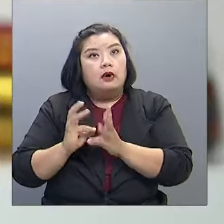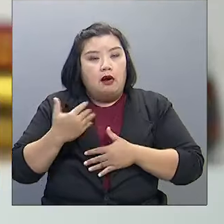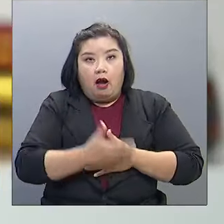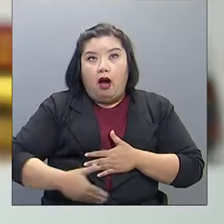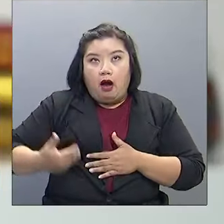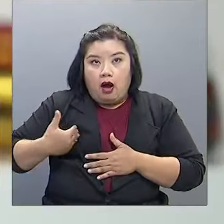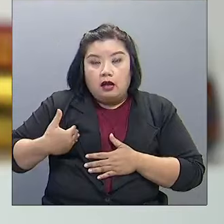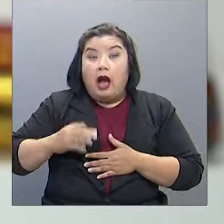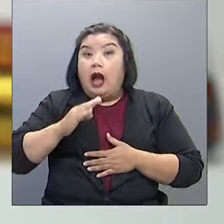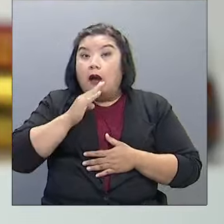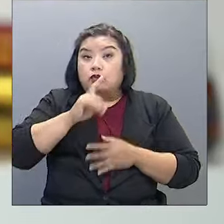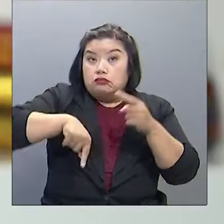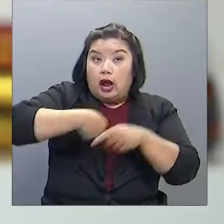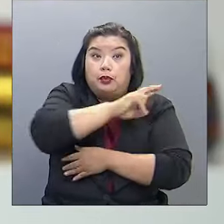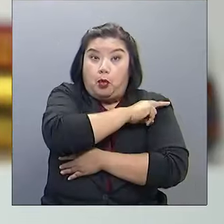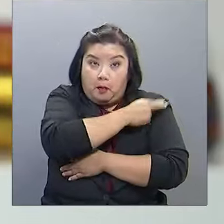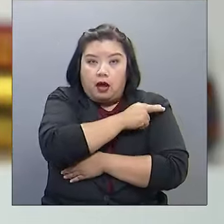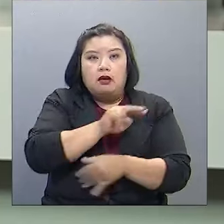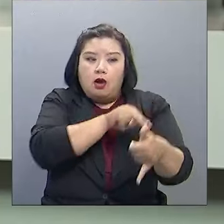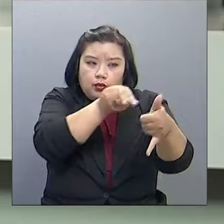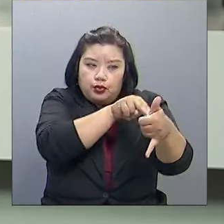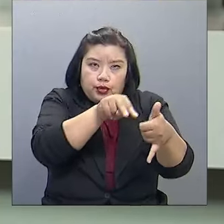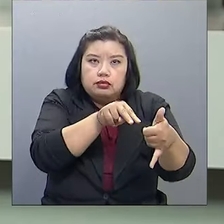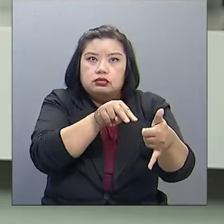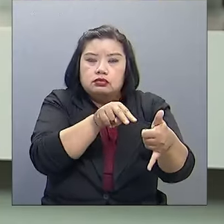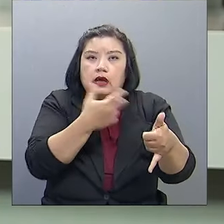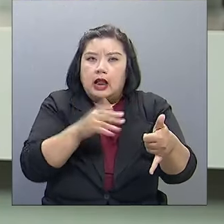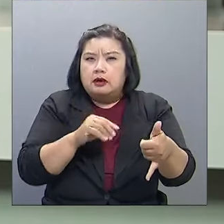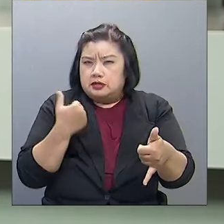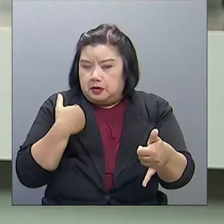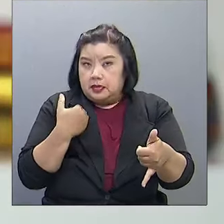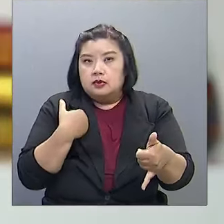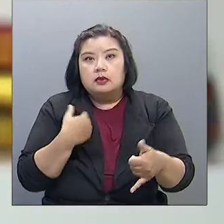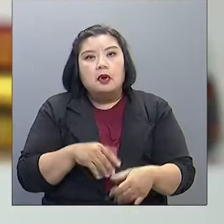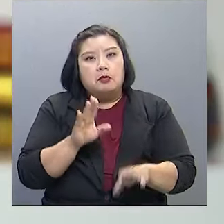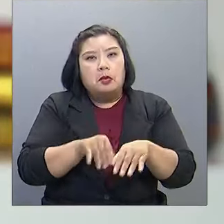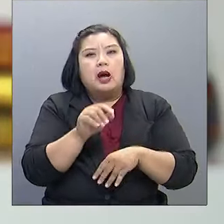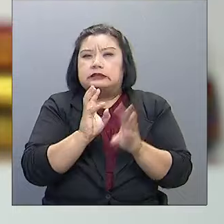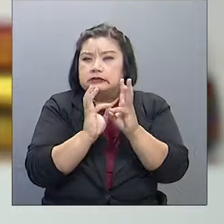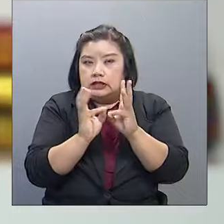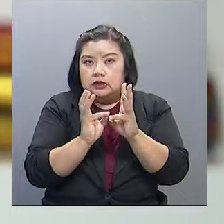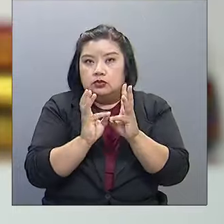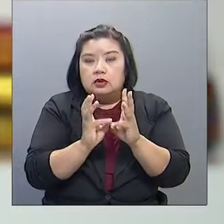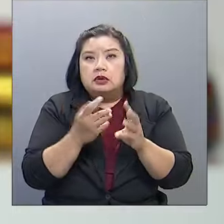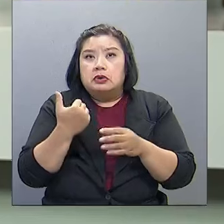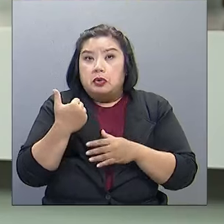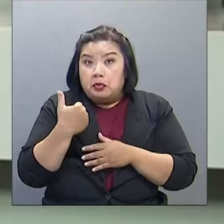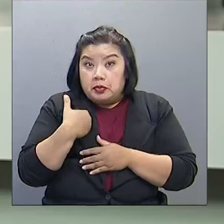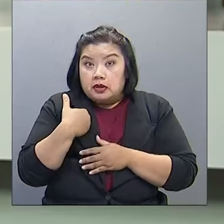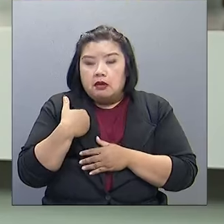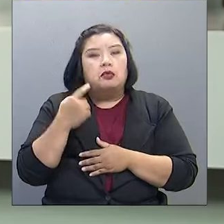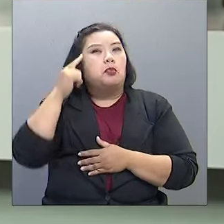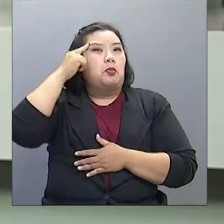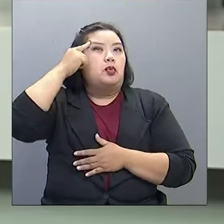ไปเช็คอัพหรืออัลตราซาวด์โดยทั่วไปจะด้วยสาเหตุอะไรก็แล้วแต่ 20% นะครับจะเจอนิ้วถุงน้ำดีส่วนมากเลยจะไม่มีอาการนะครับ